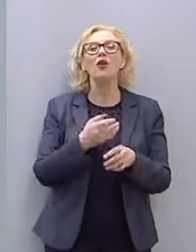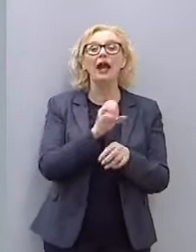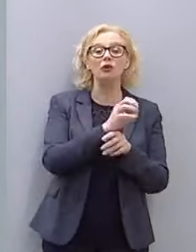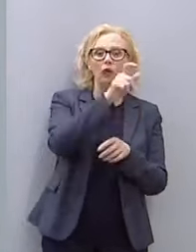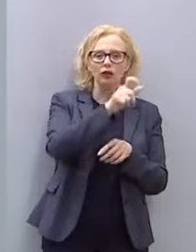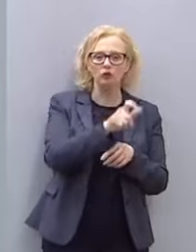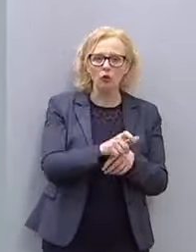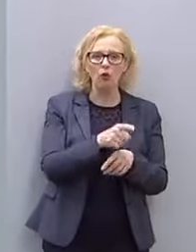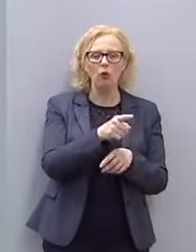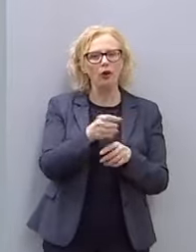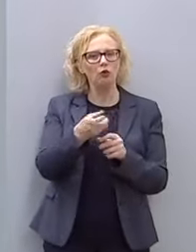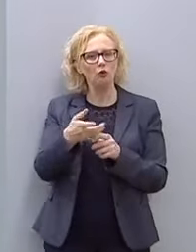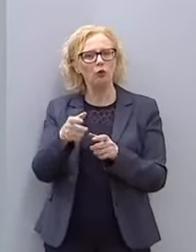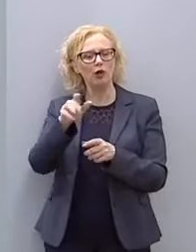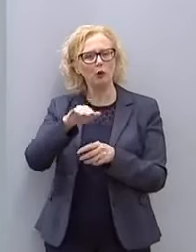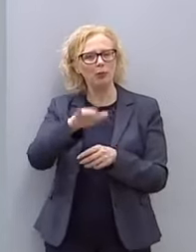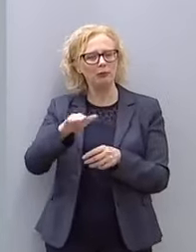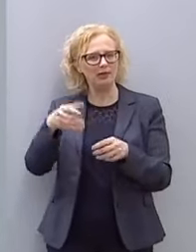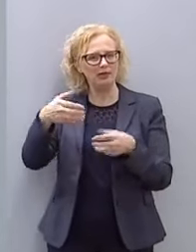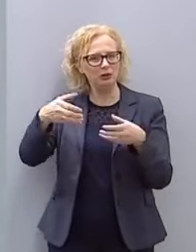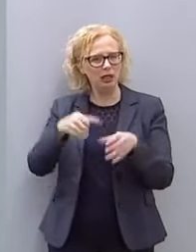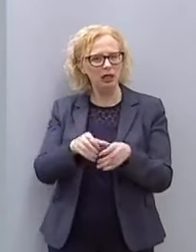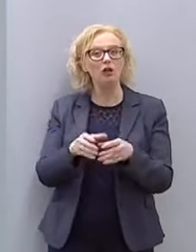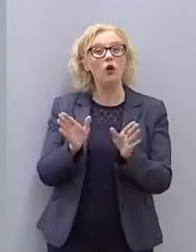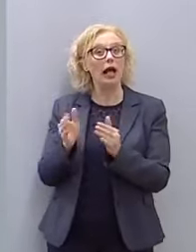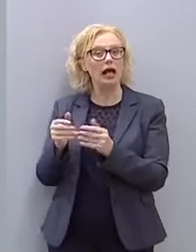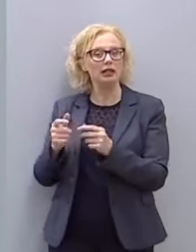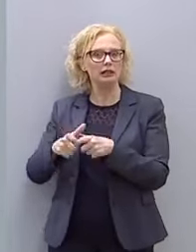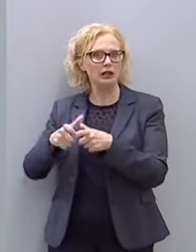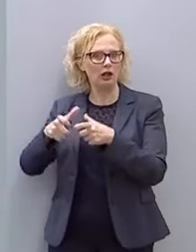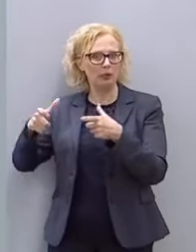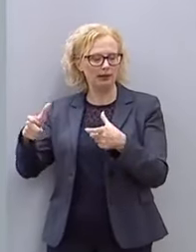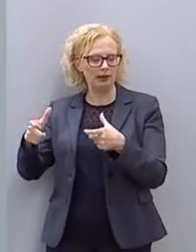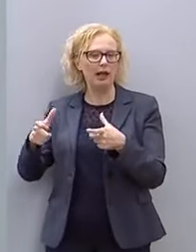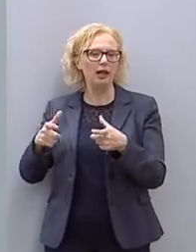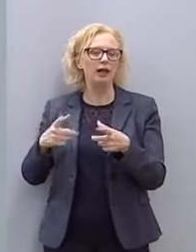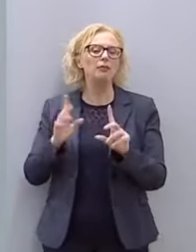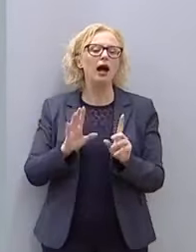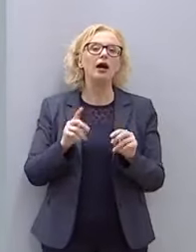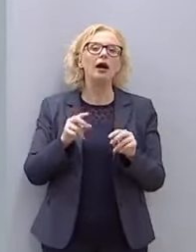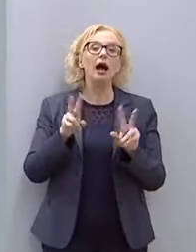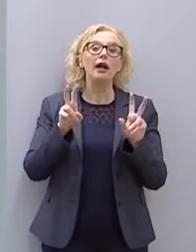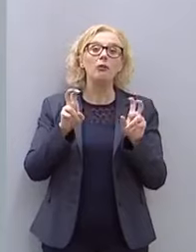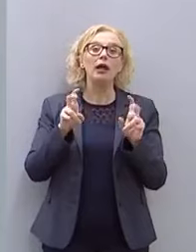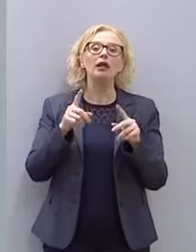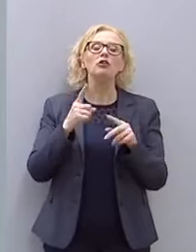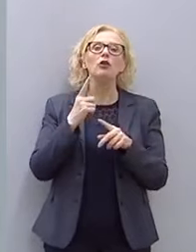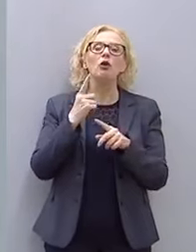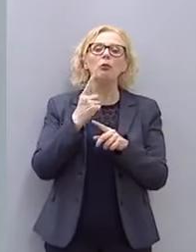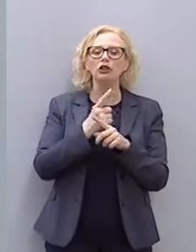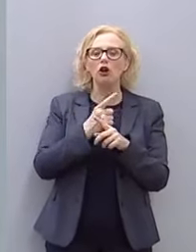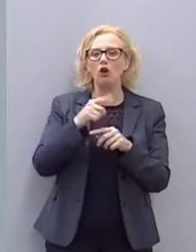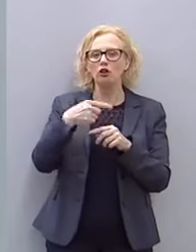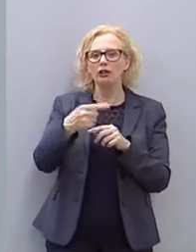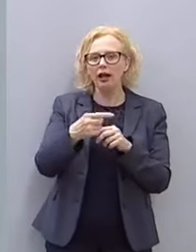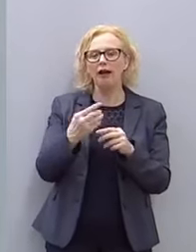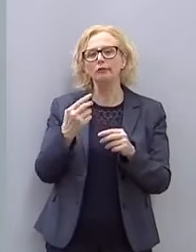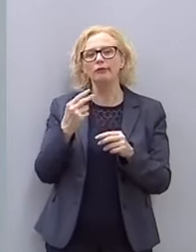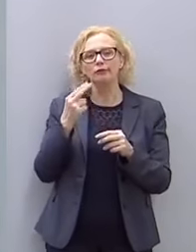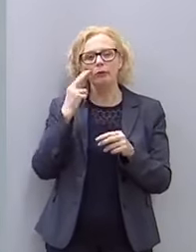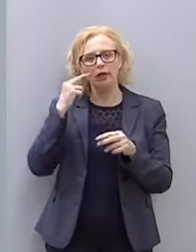grandi blasi maggior numero di classi e quant'altro però questo è un tema che a fronte della stabilizzazione contagio vogliamo cominciare